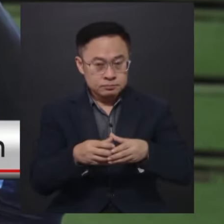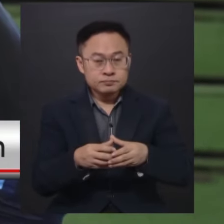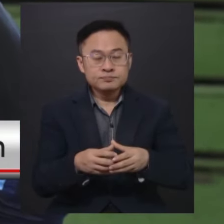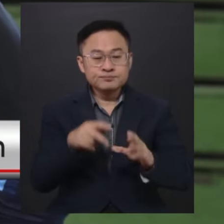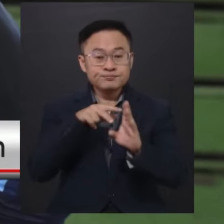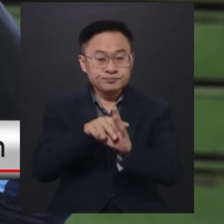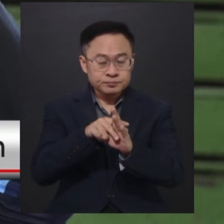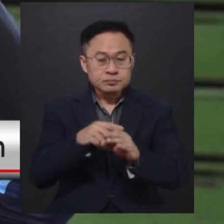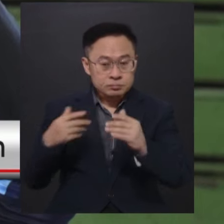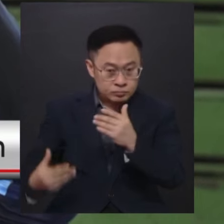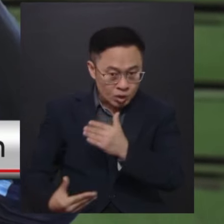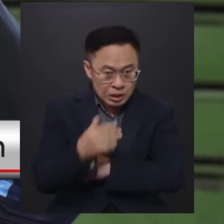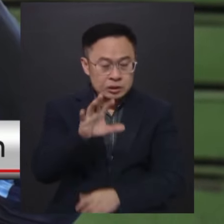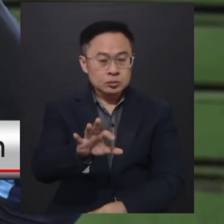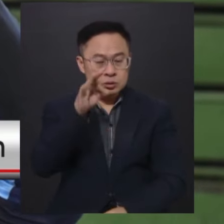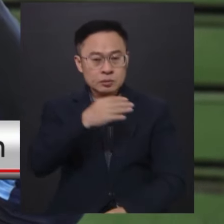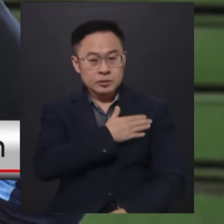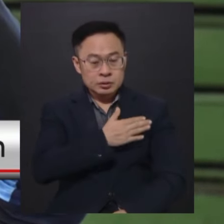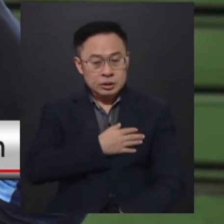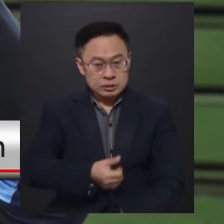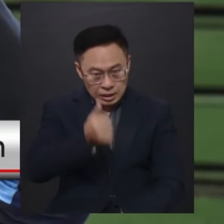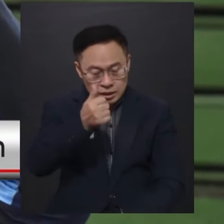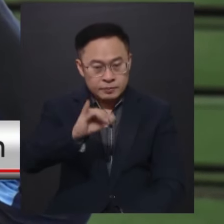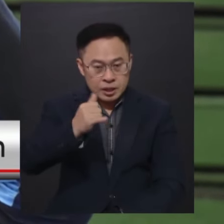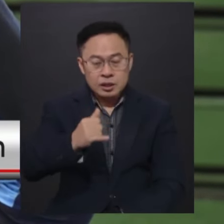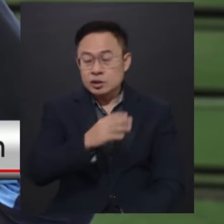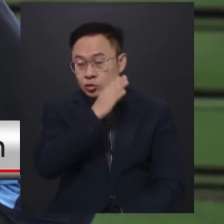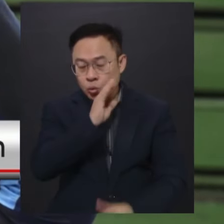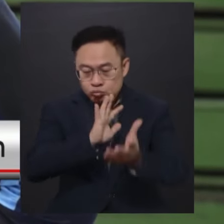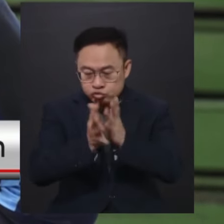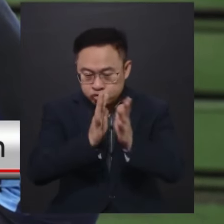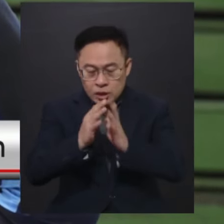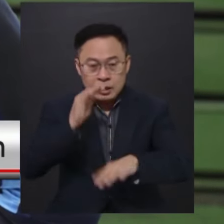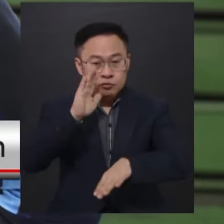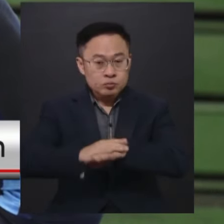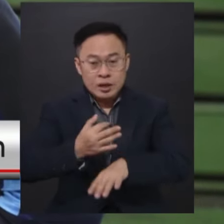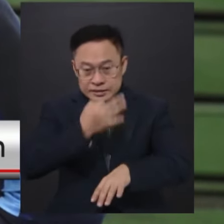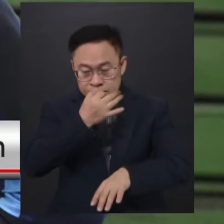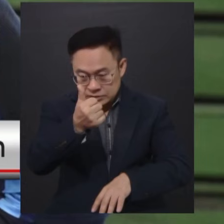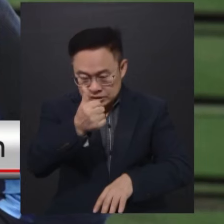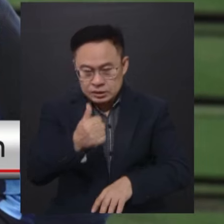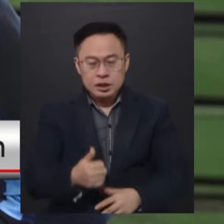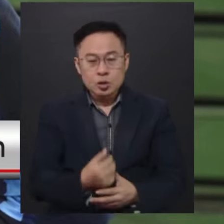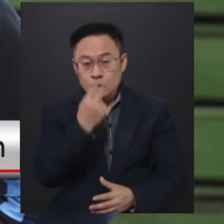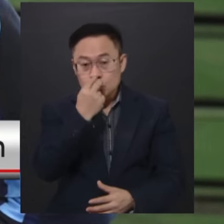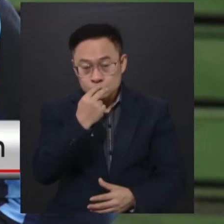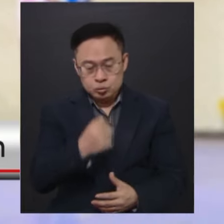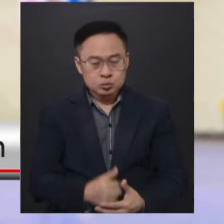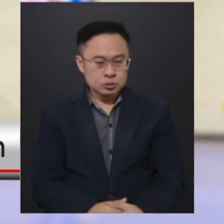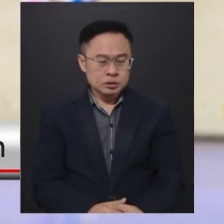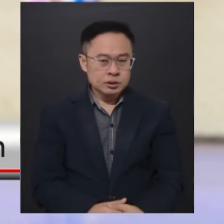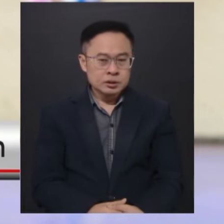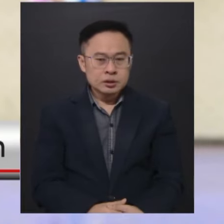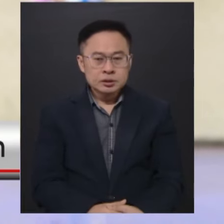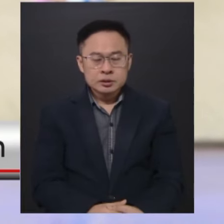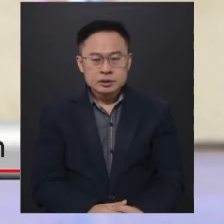โอกาสที่จะติดทัฟุตซอลทีมชาติไทยไปลุยศึกฟุตซอลโลกที่ประเทศอุซเบกิสถานหากโชว์ผลงานได้ดีครับ